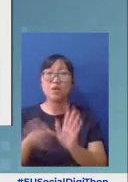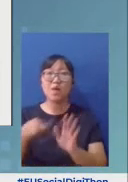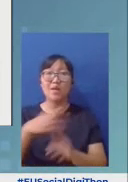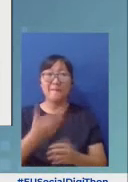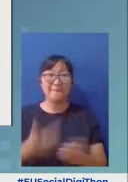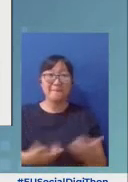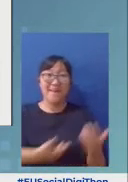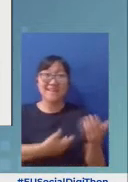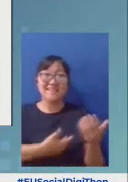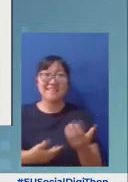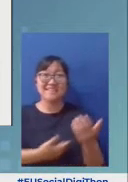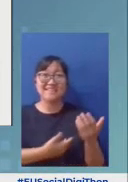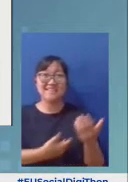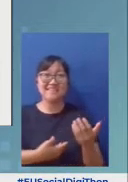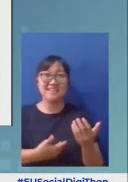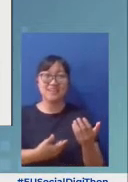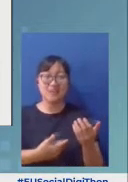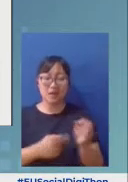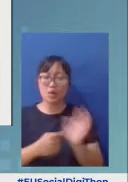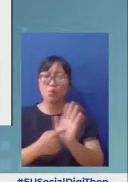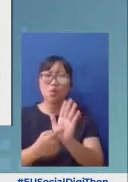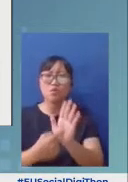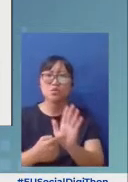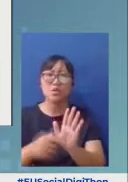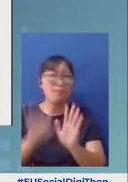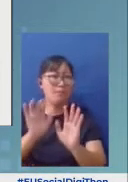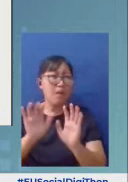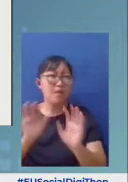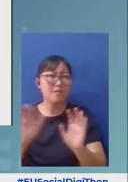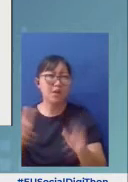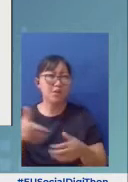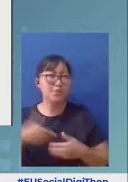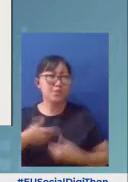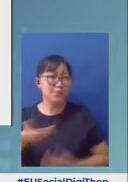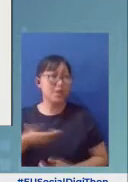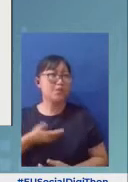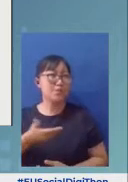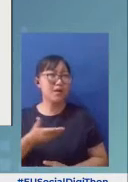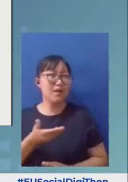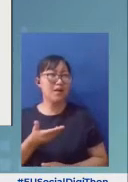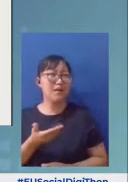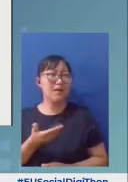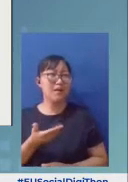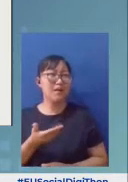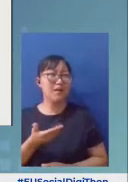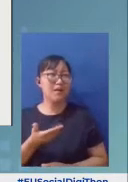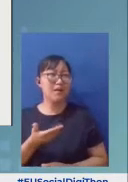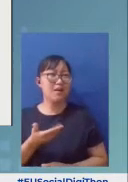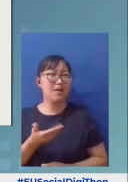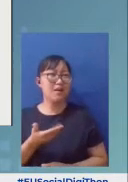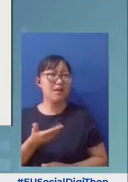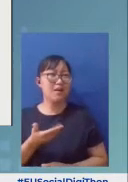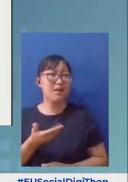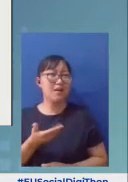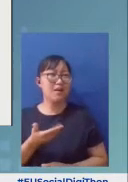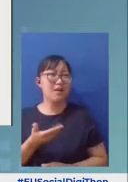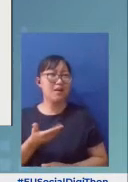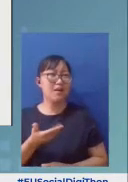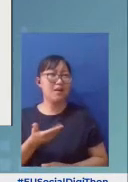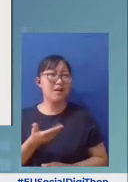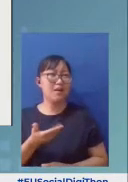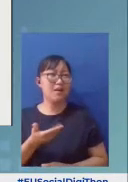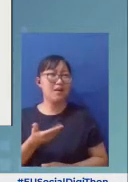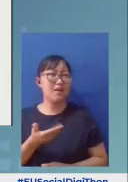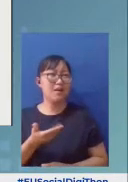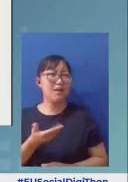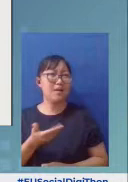loh. Apalagi anak-anak yang, wah udah pokoknya aku kalau mau cerita ini panjang. Anyway, please do take care of yourself ya,